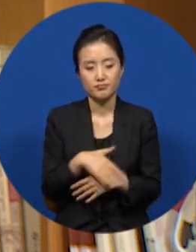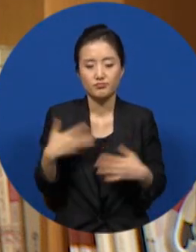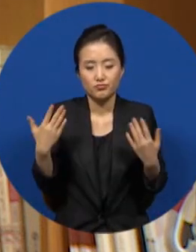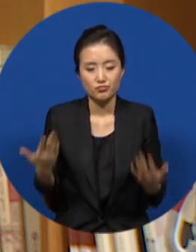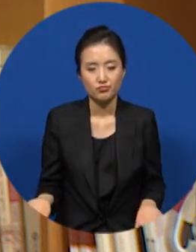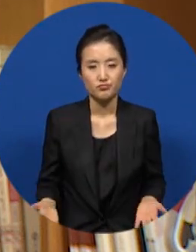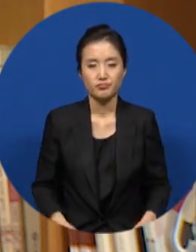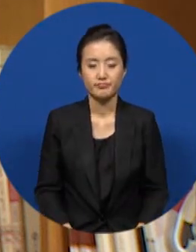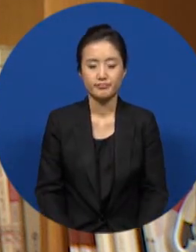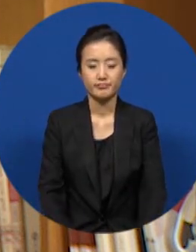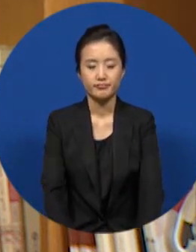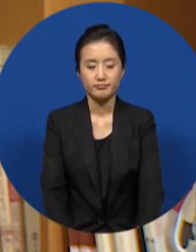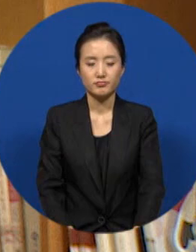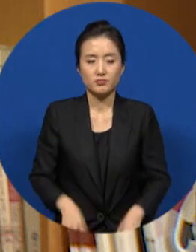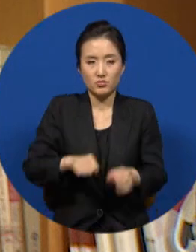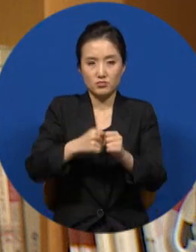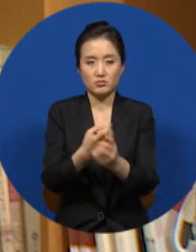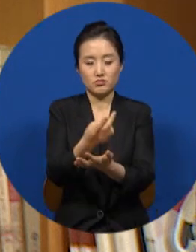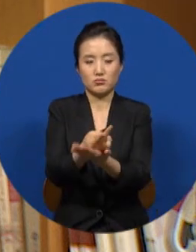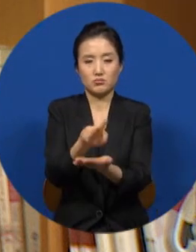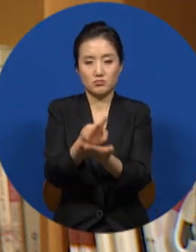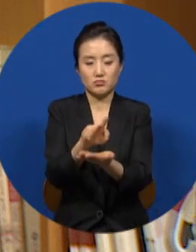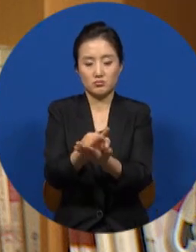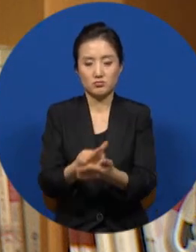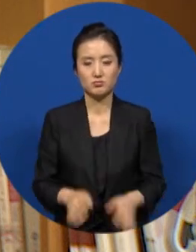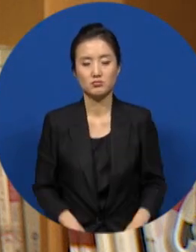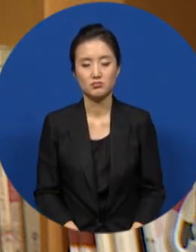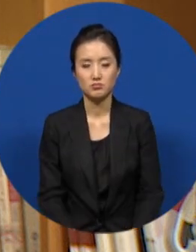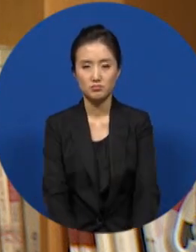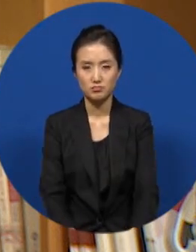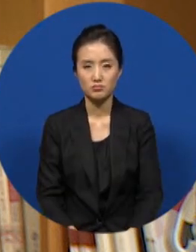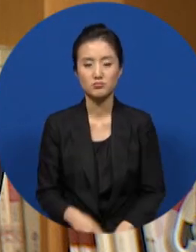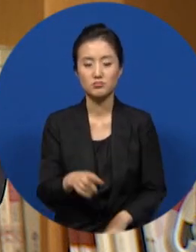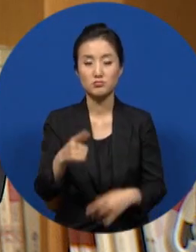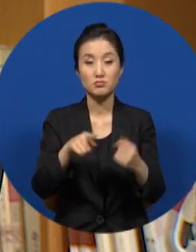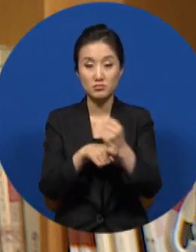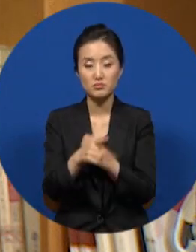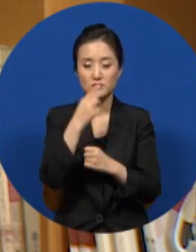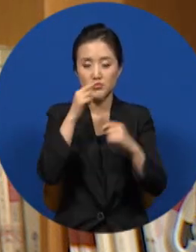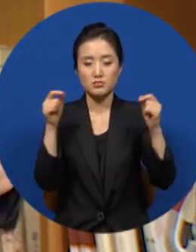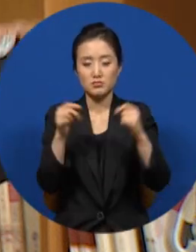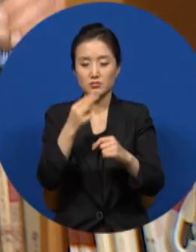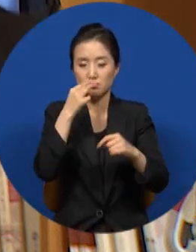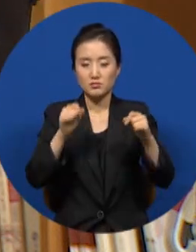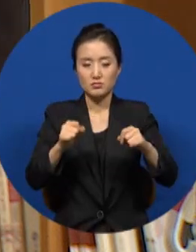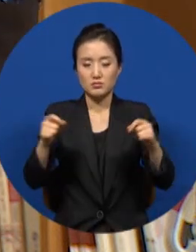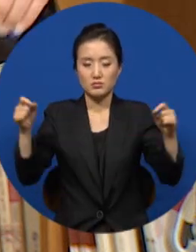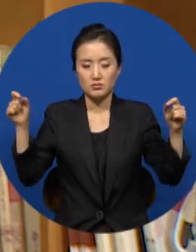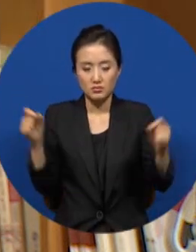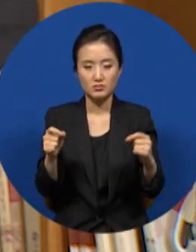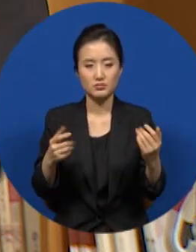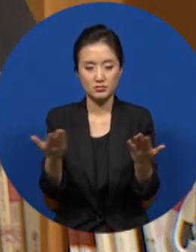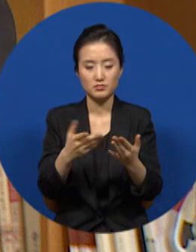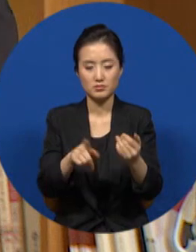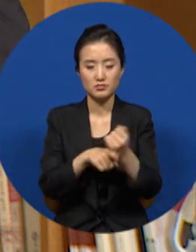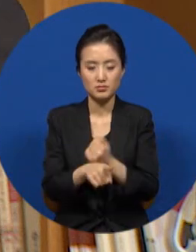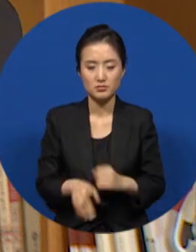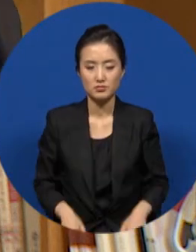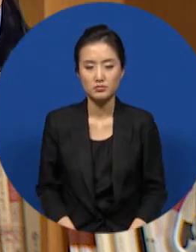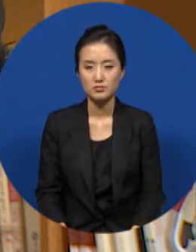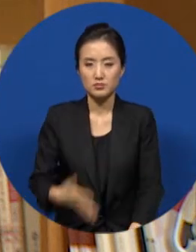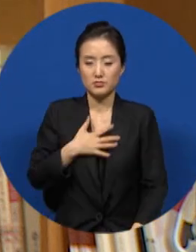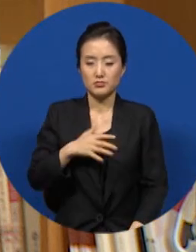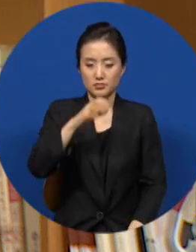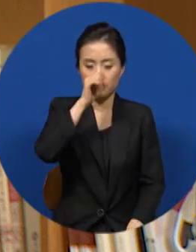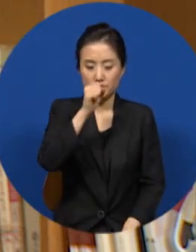그럼에도 불구하고 그걸 억지로 극복하려고 그러면은 이거는 그냥 목숨을 단축시키는 일이니까. 그러니까 우리가 기운을 좋게